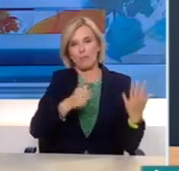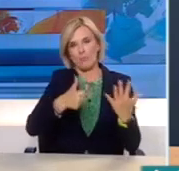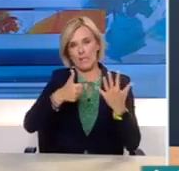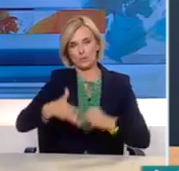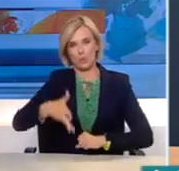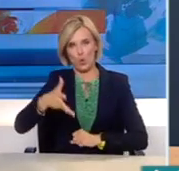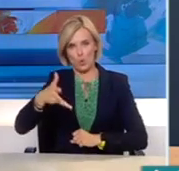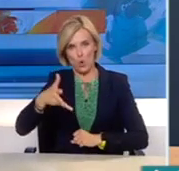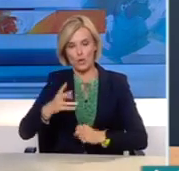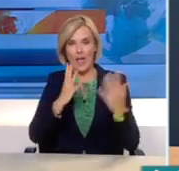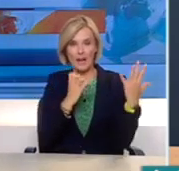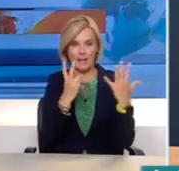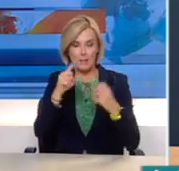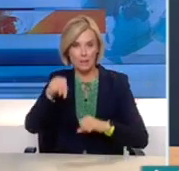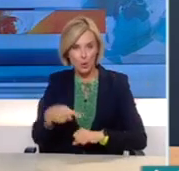έτη και το